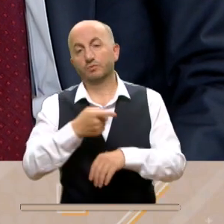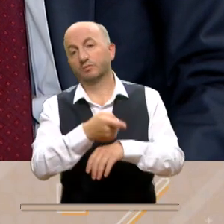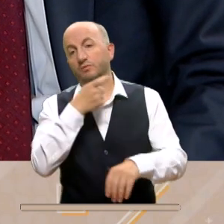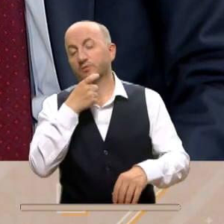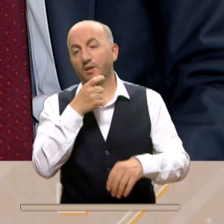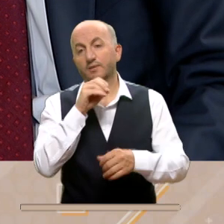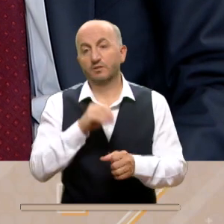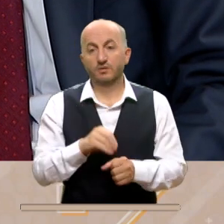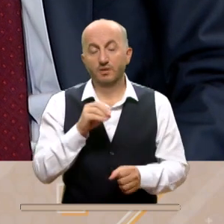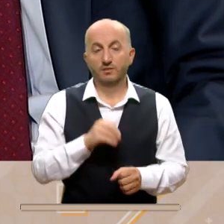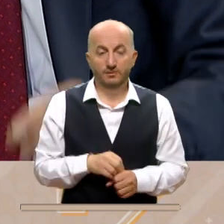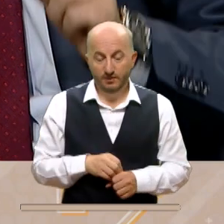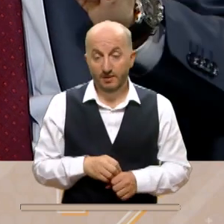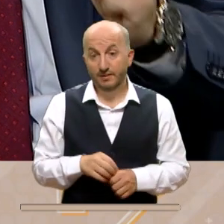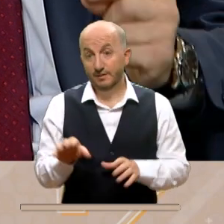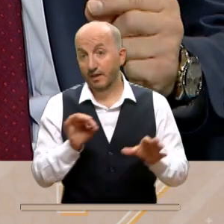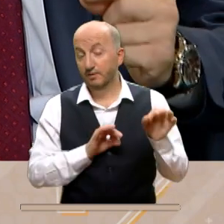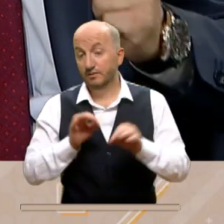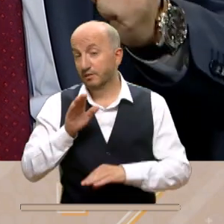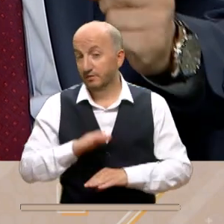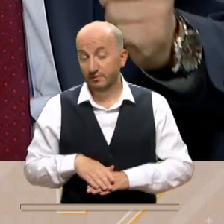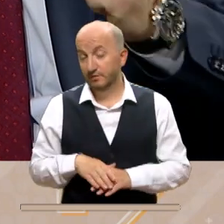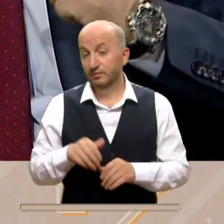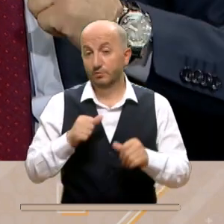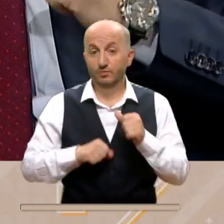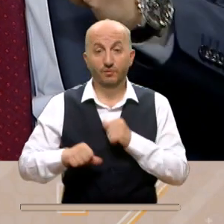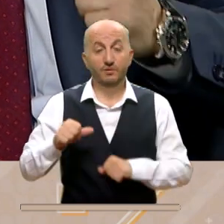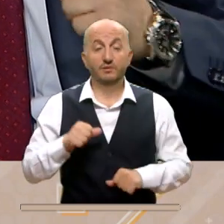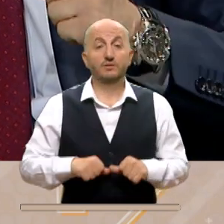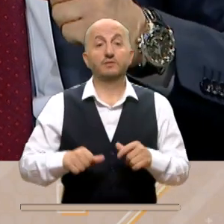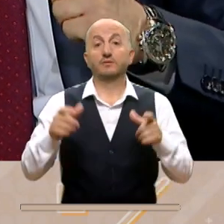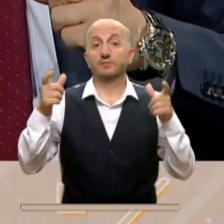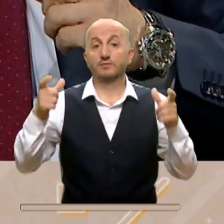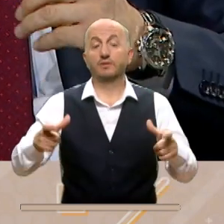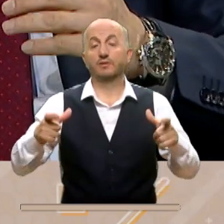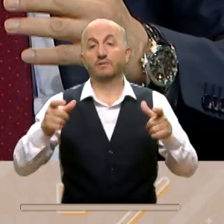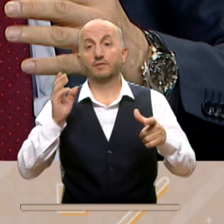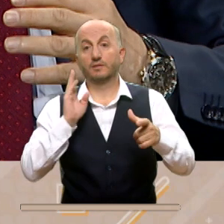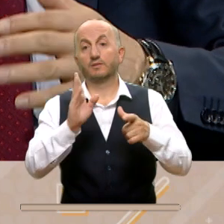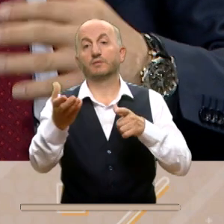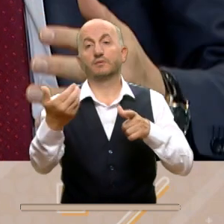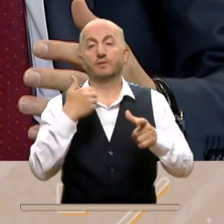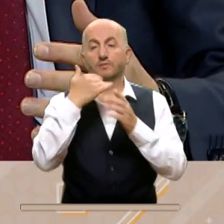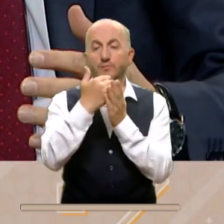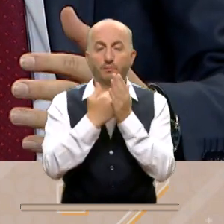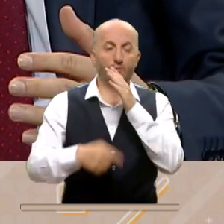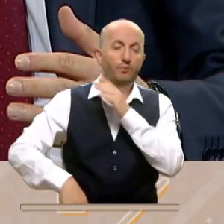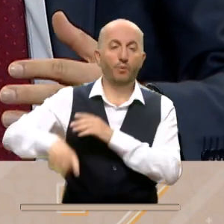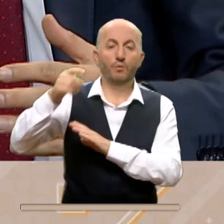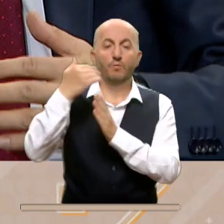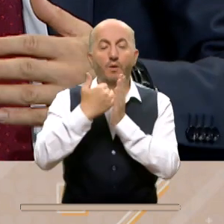24 saat içerisinde tercih ettiğiniz üniversitenin yerleşkesi ve gidiş geliş programınız, günlük programınızı iyi düşünmeniz